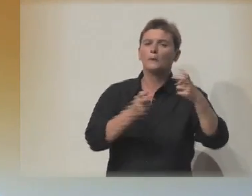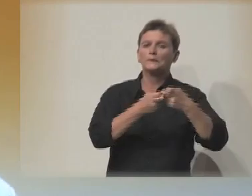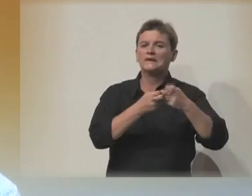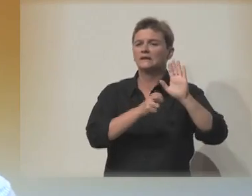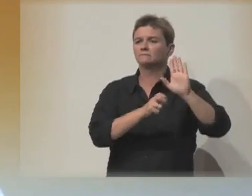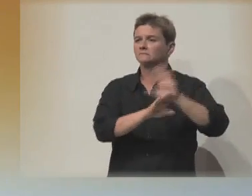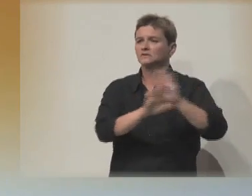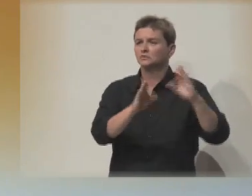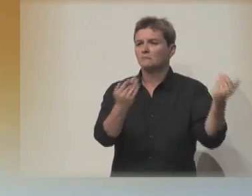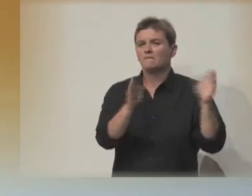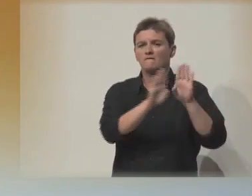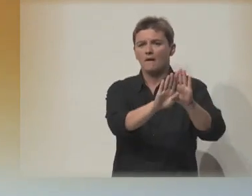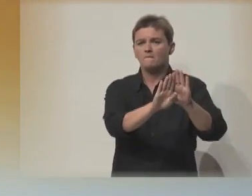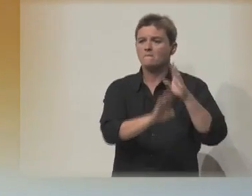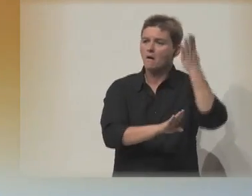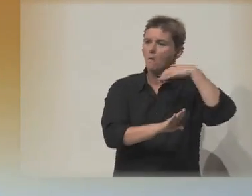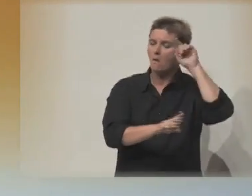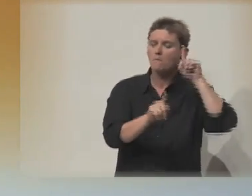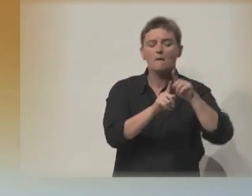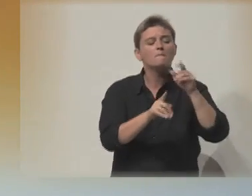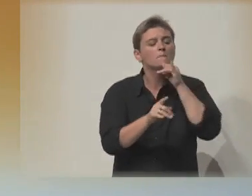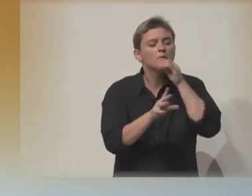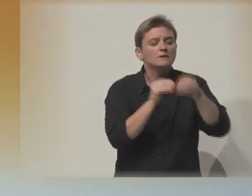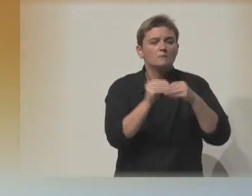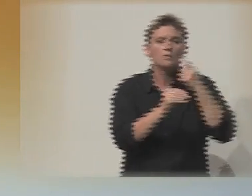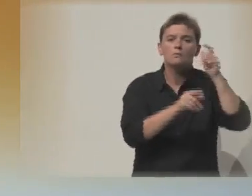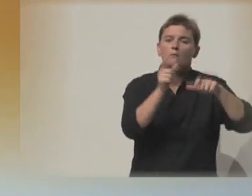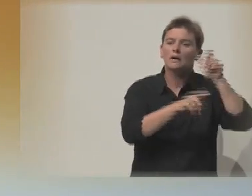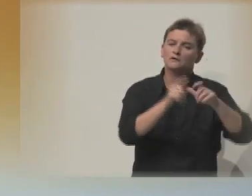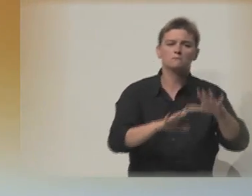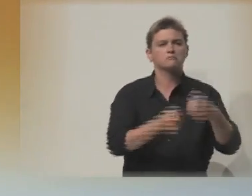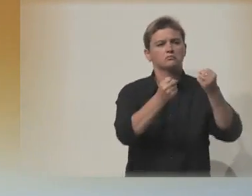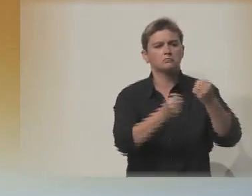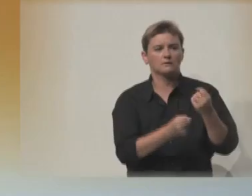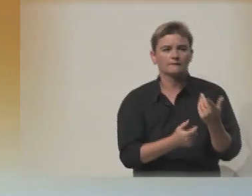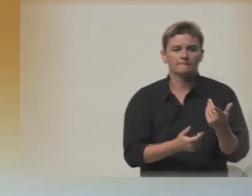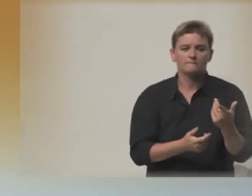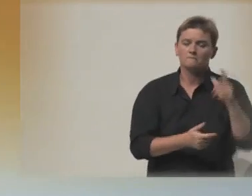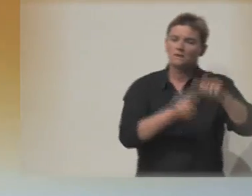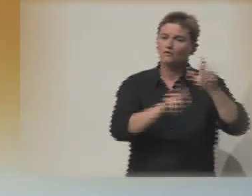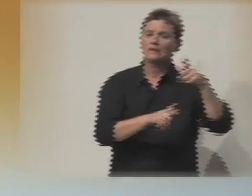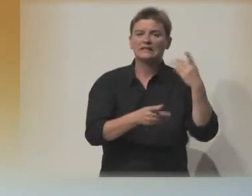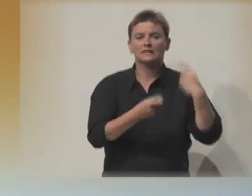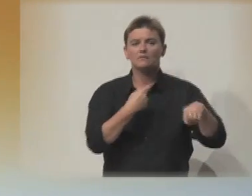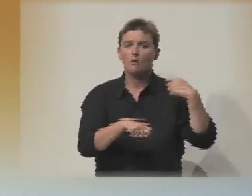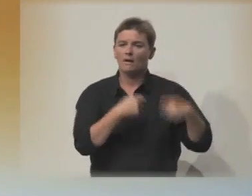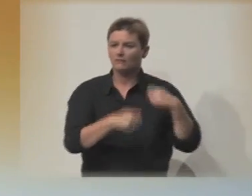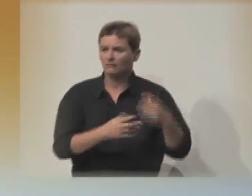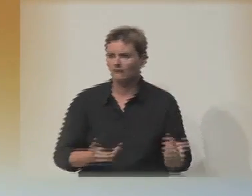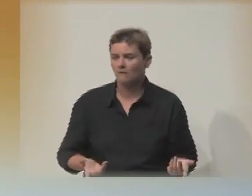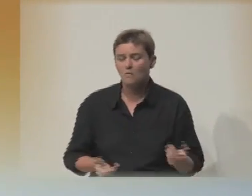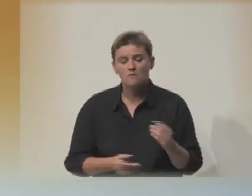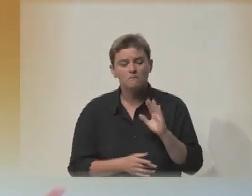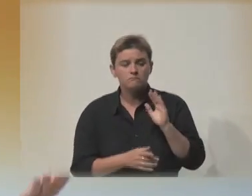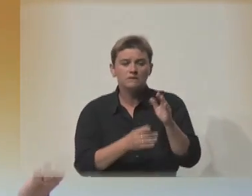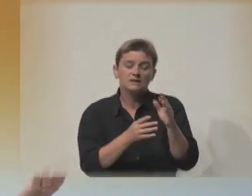l'Europe, ça soit considéré comme un monde pour initiés, un monde pour diplomates, un monde